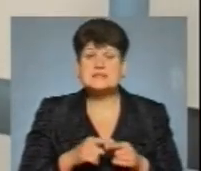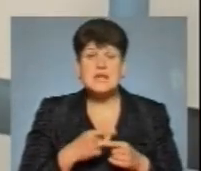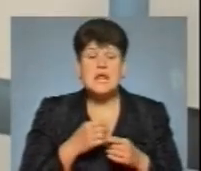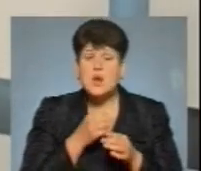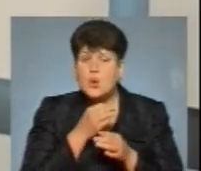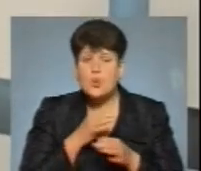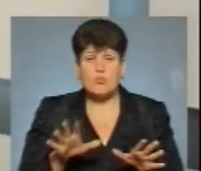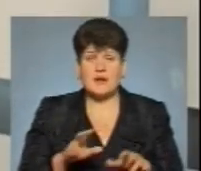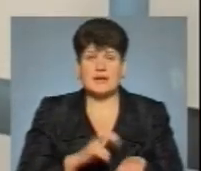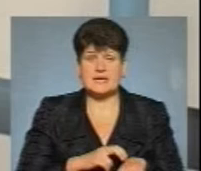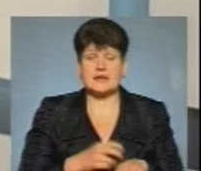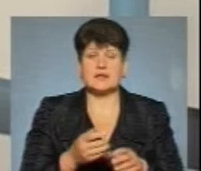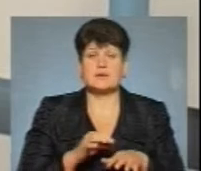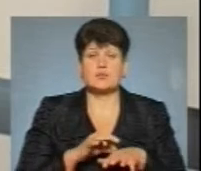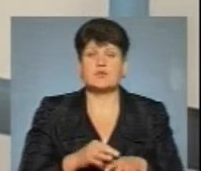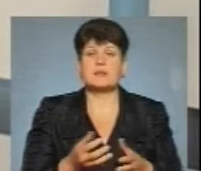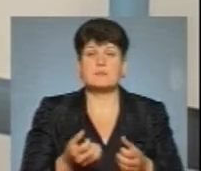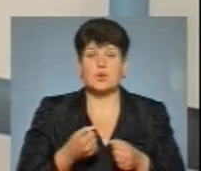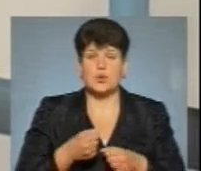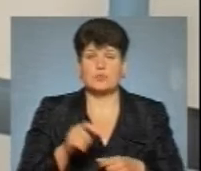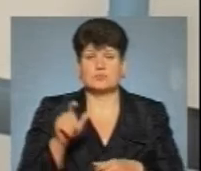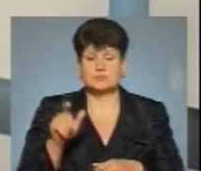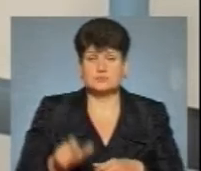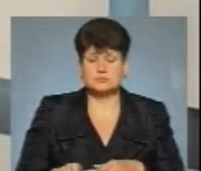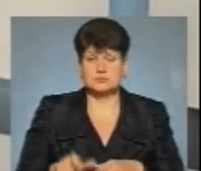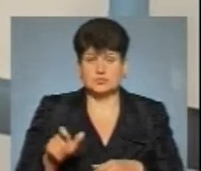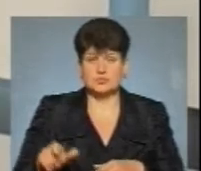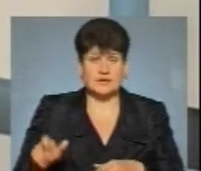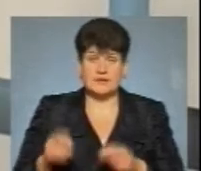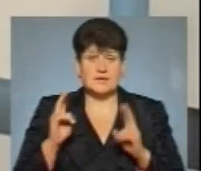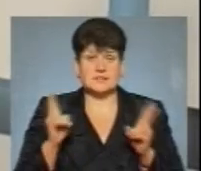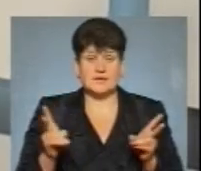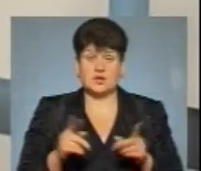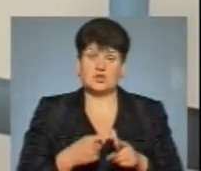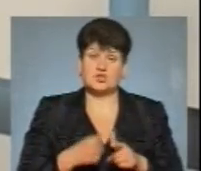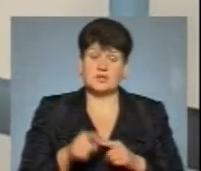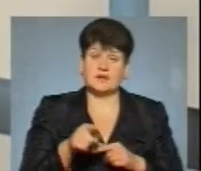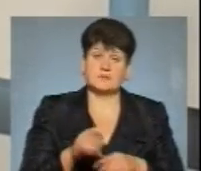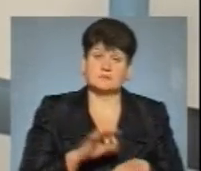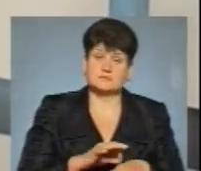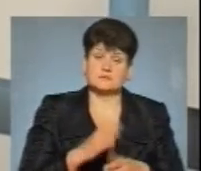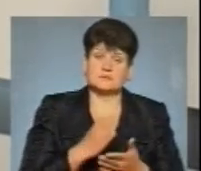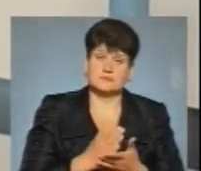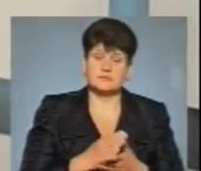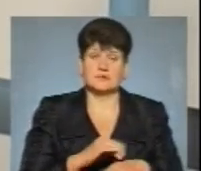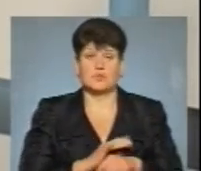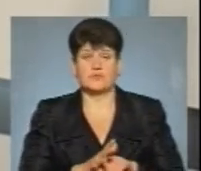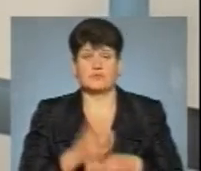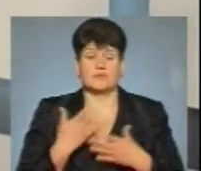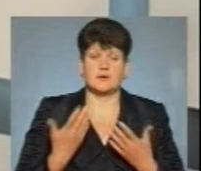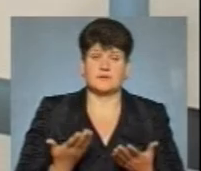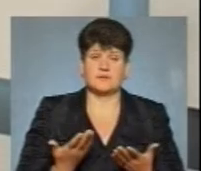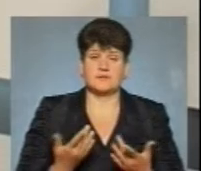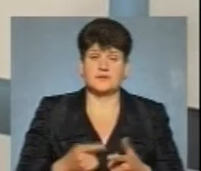веде прийом хворого, так, він не знає, чи він інфікований, чи він має там COVID-19, чи